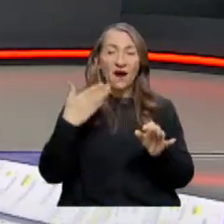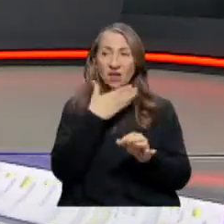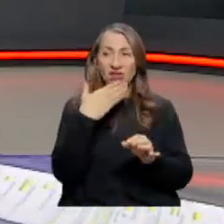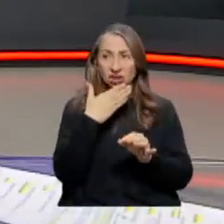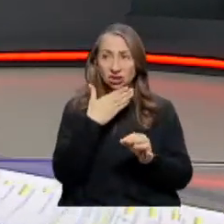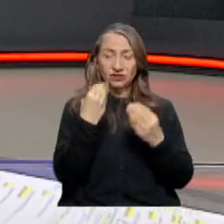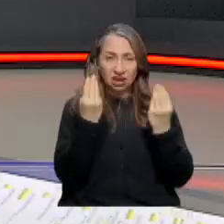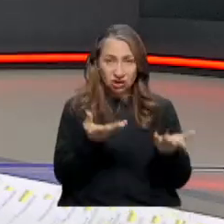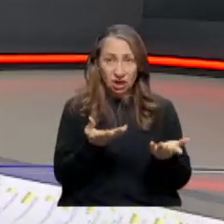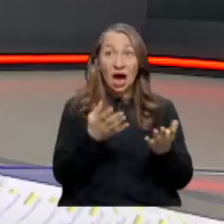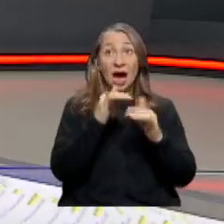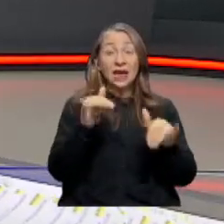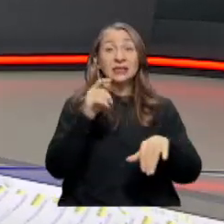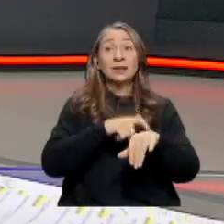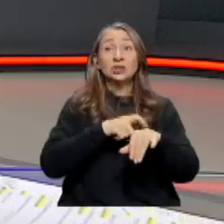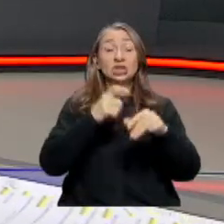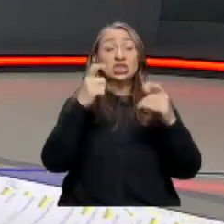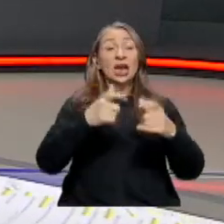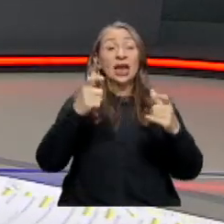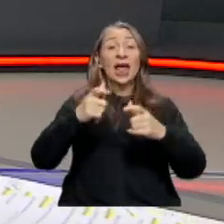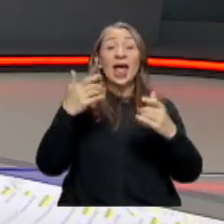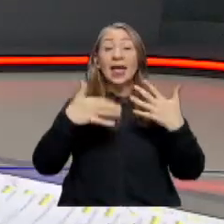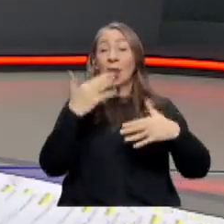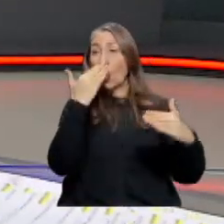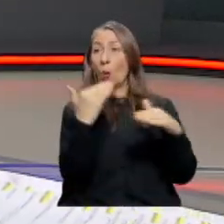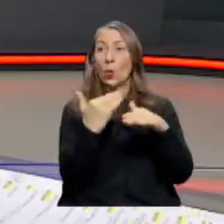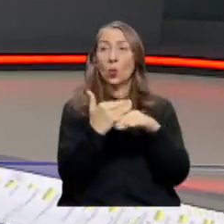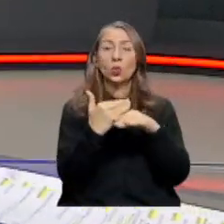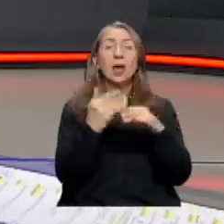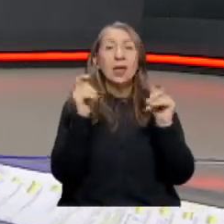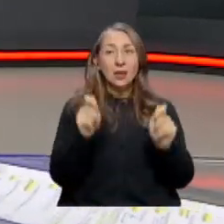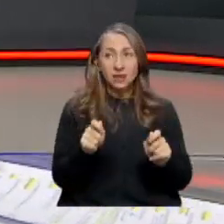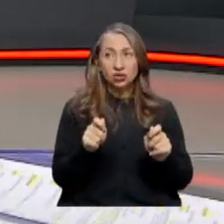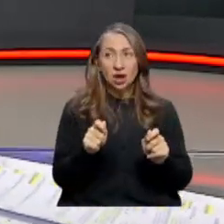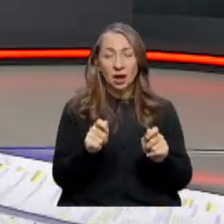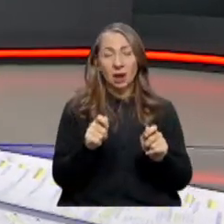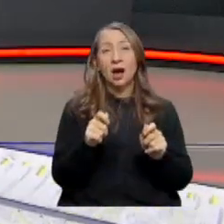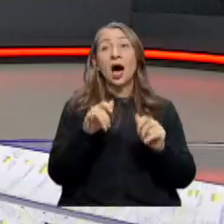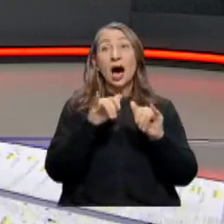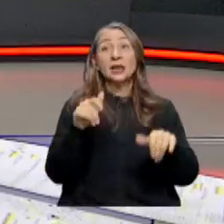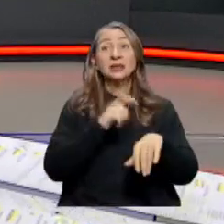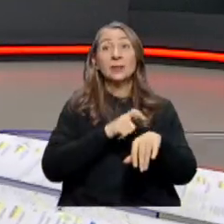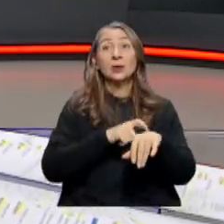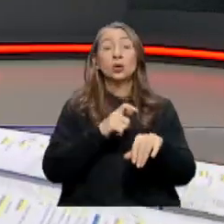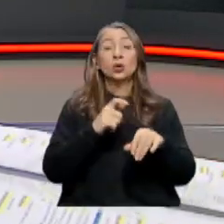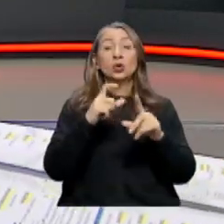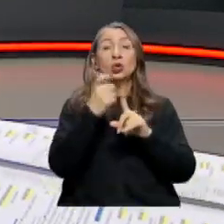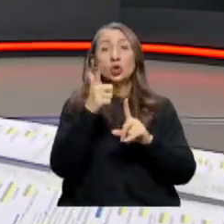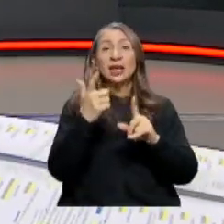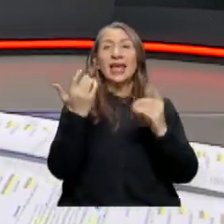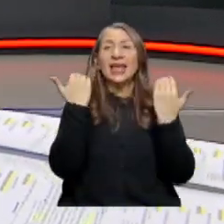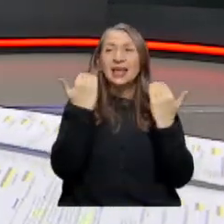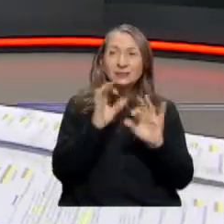avantaj sağlanacağı, aynı zamanda şehirlerin engellilere uygun hale getirileceği yönünde, aynı zamanda dul yetim